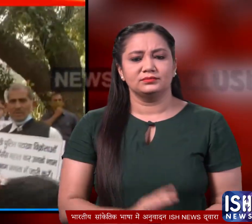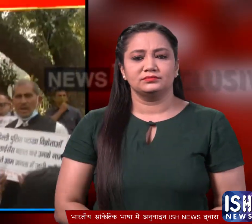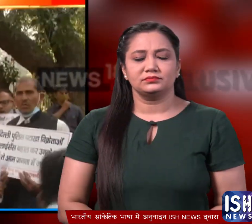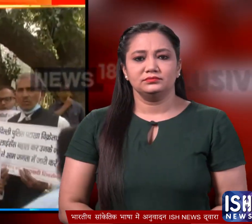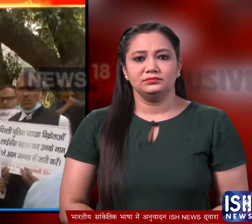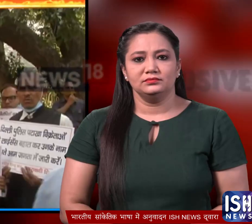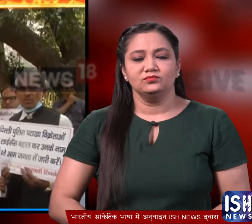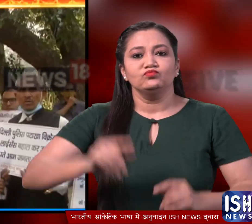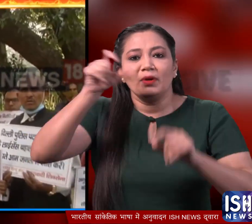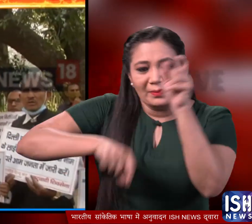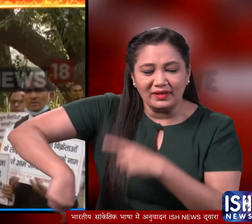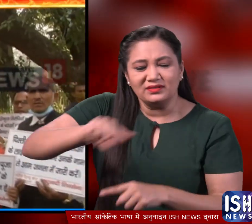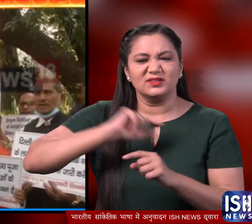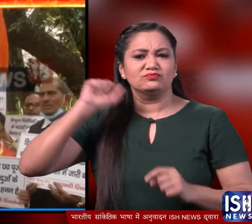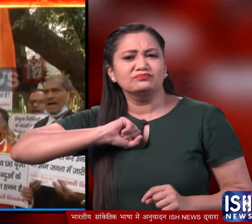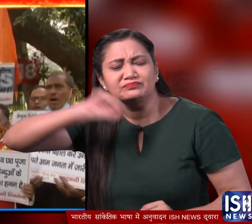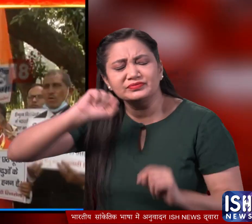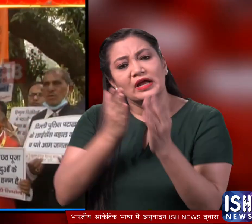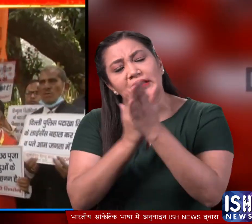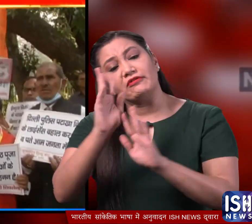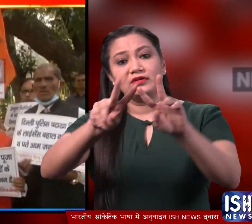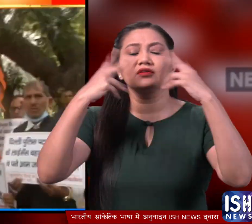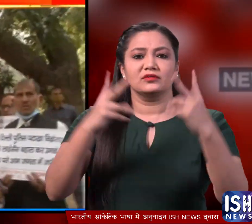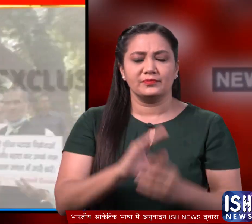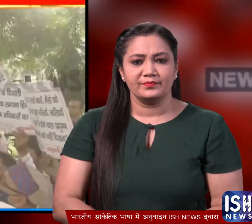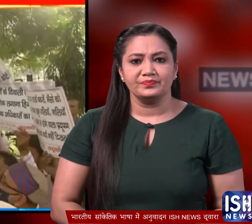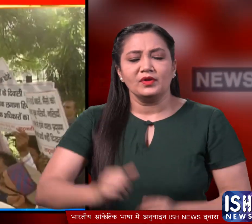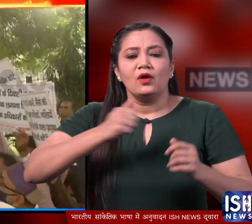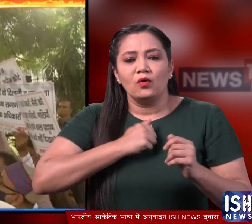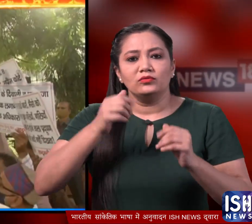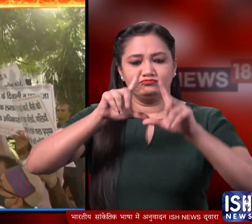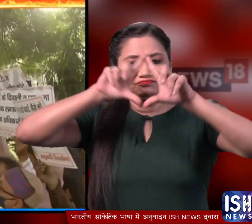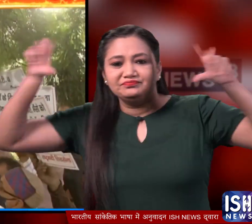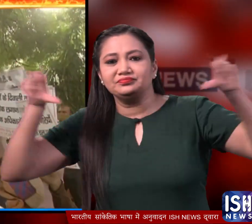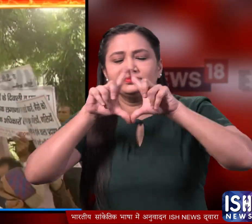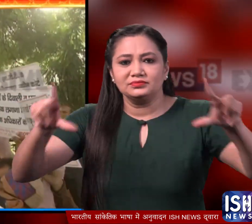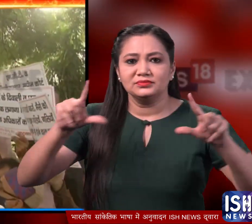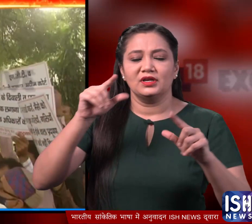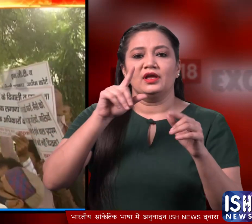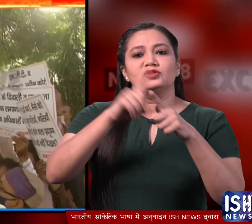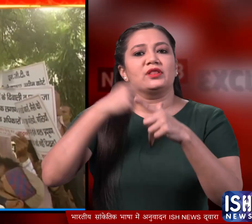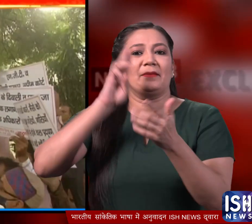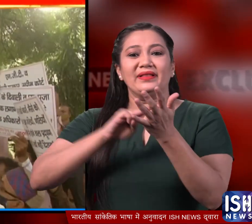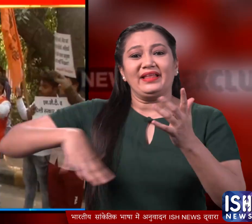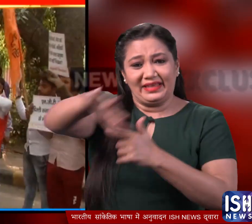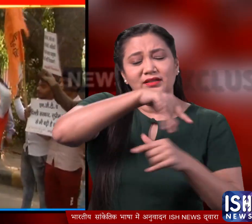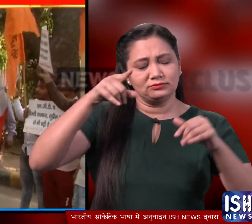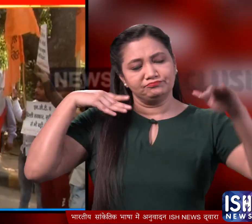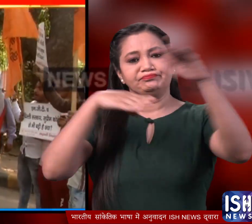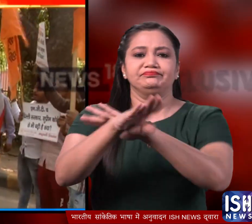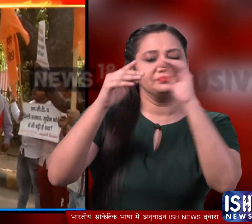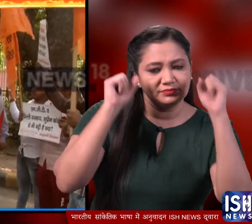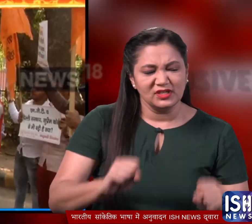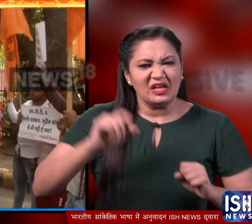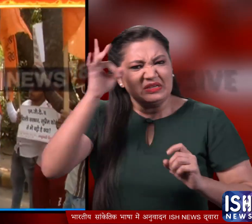جس کے لیے سنستہ سے جڑے کارکرتہوں نے ویروت کا انوکھا طریقہ نکالا اور اپنی مانگوں کی تختیاں لے کر جنتر منتر پہنچ گئے جہاں ان